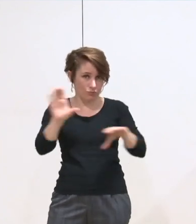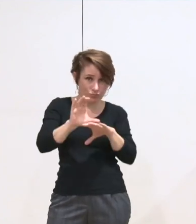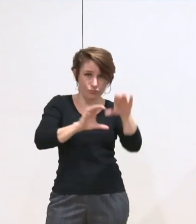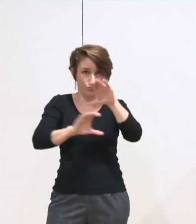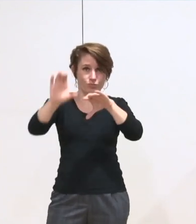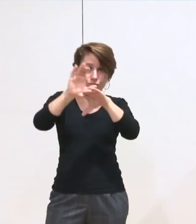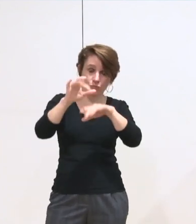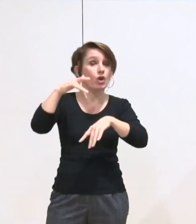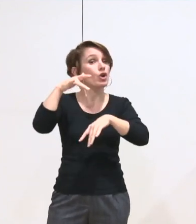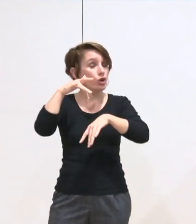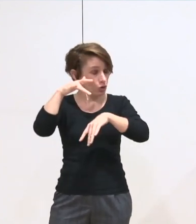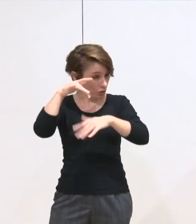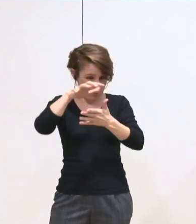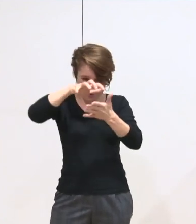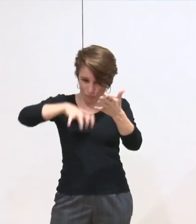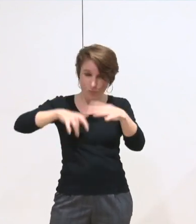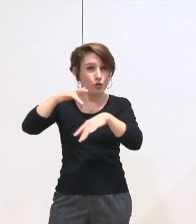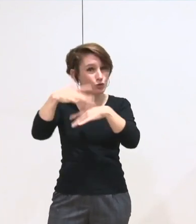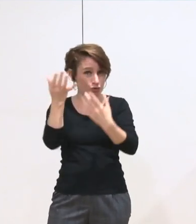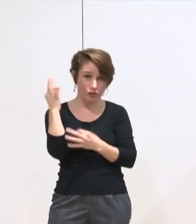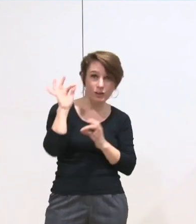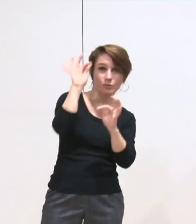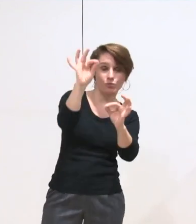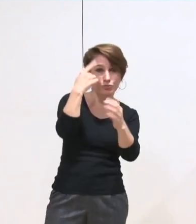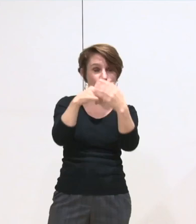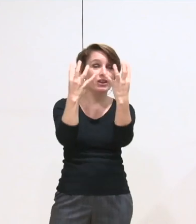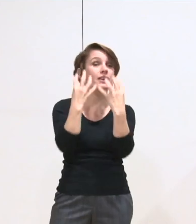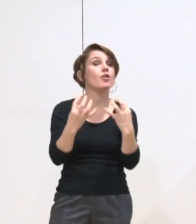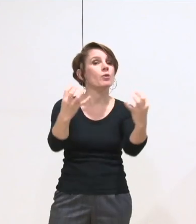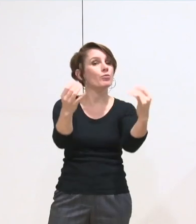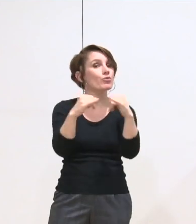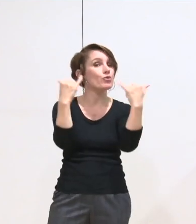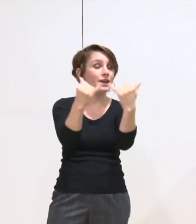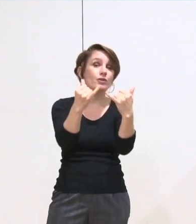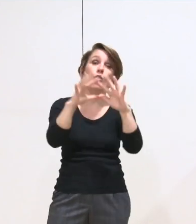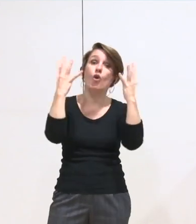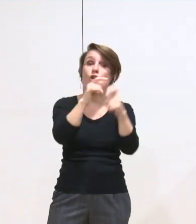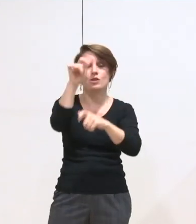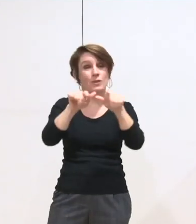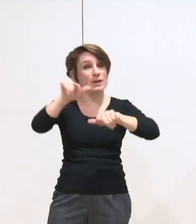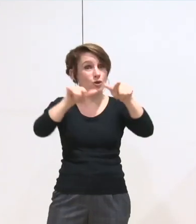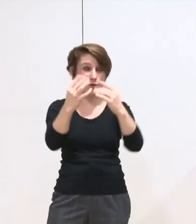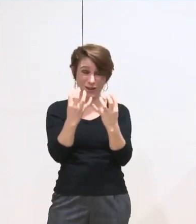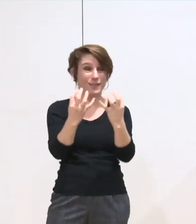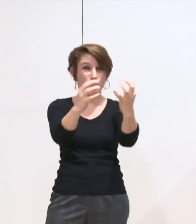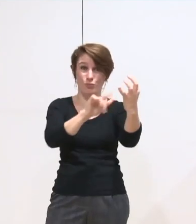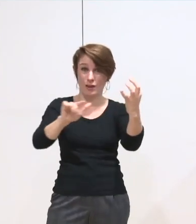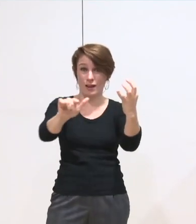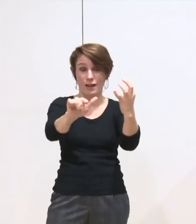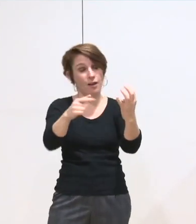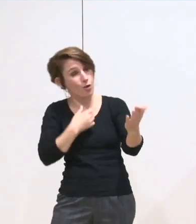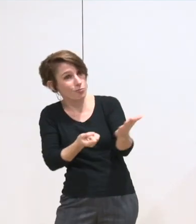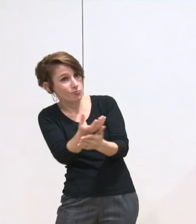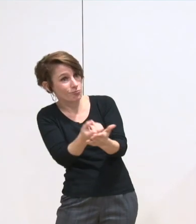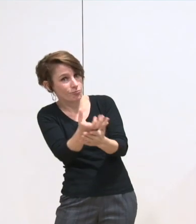dans une réunion qui s'adressait à l'ensemble des locataires. Ainsi ont-ils pu dire dans quelle mesure ça